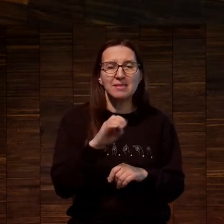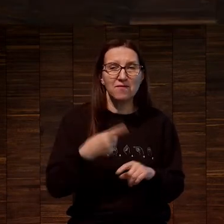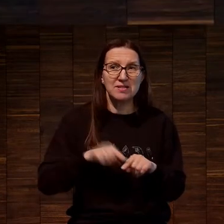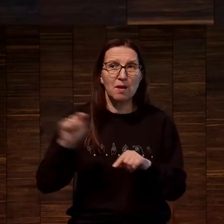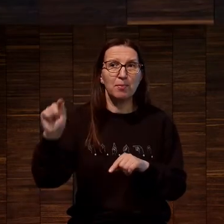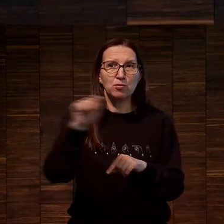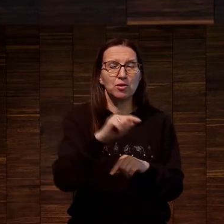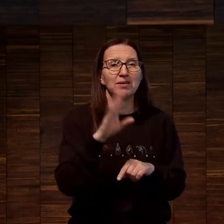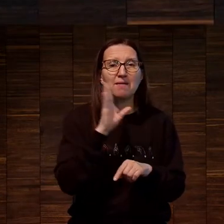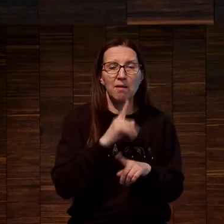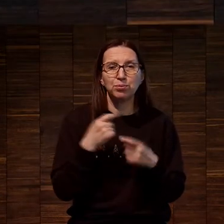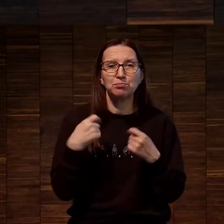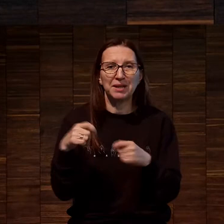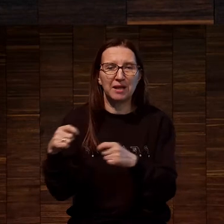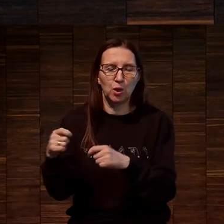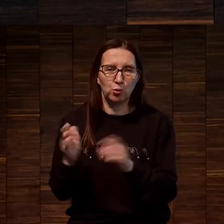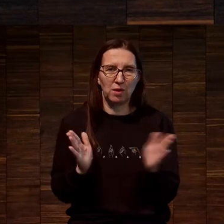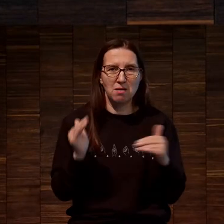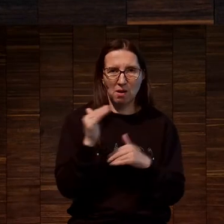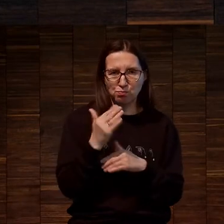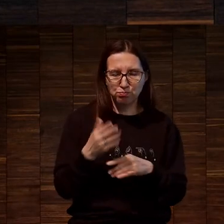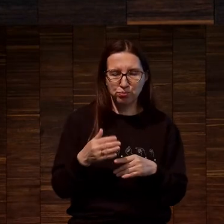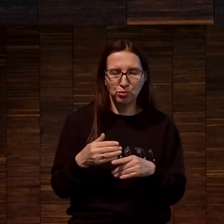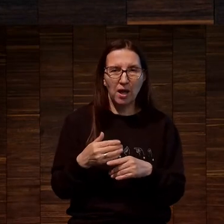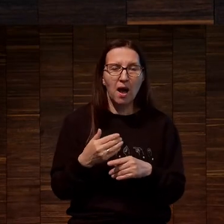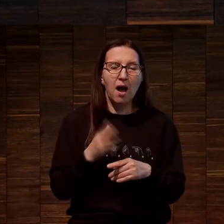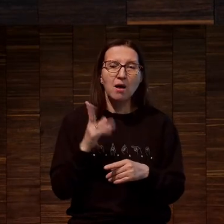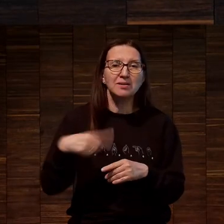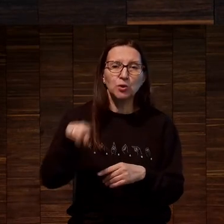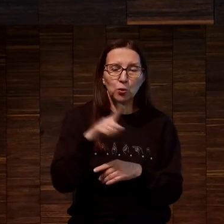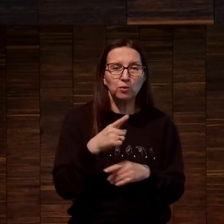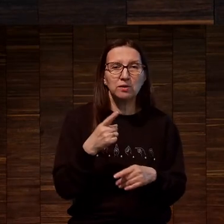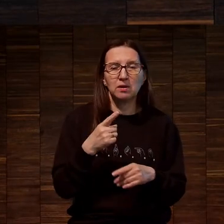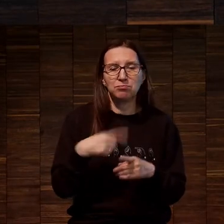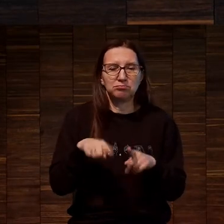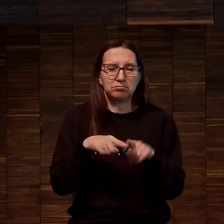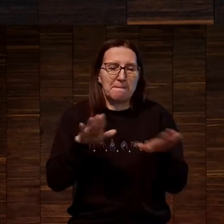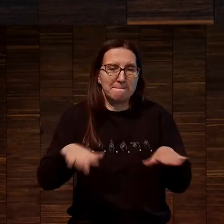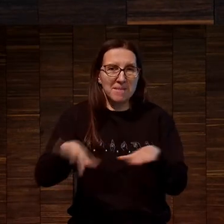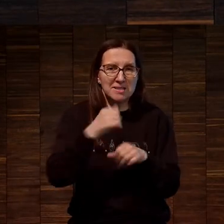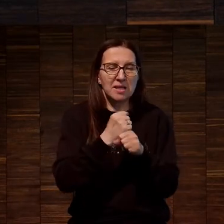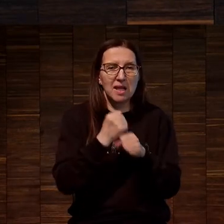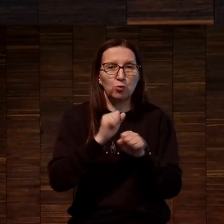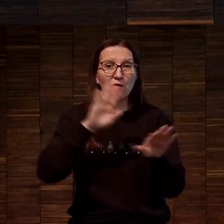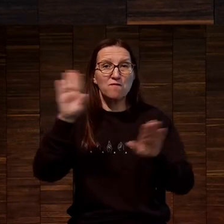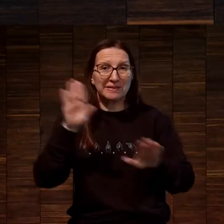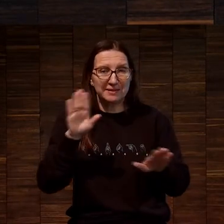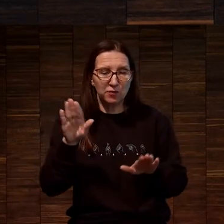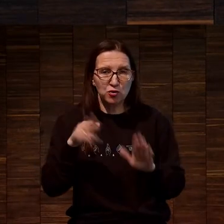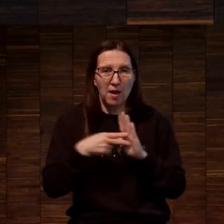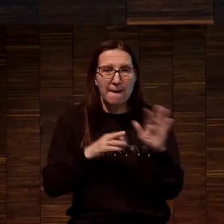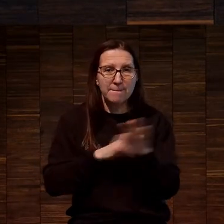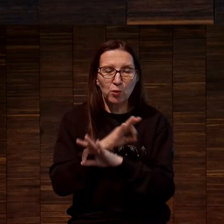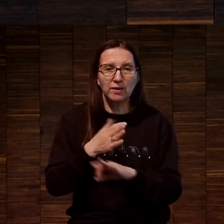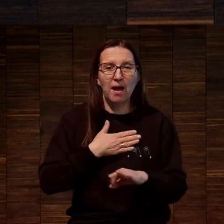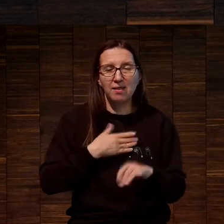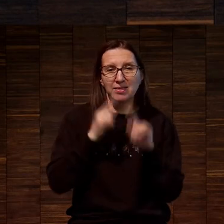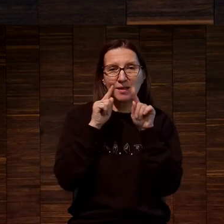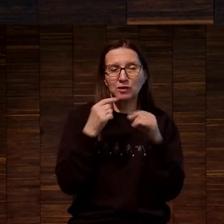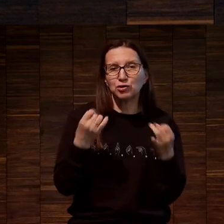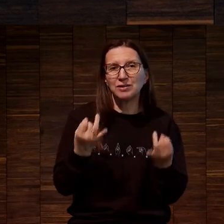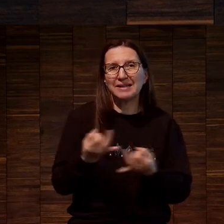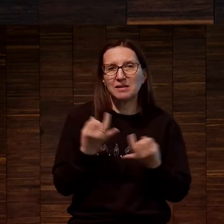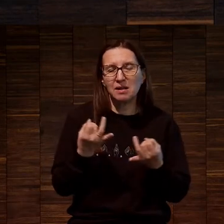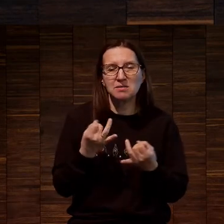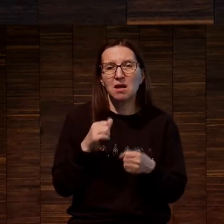площадки продают работы. Некоторые площадки делают выставочные проекты, и наш интерес не